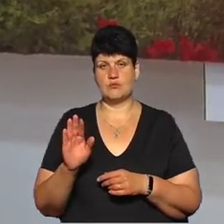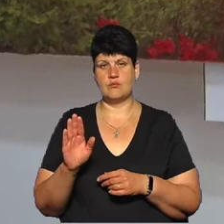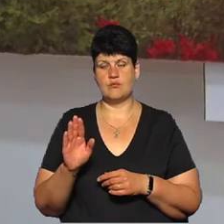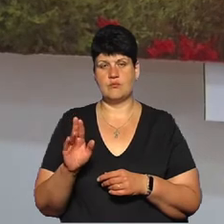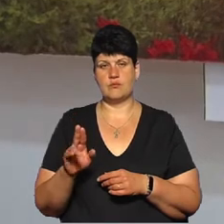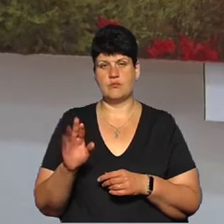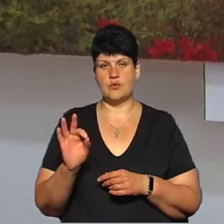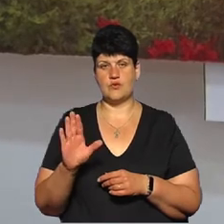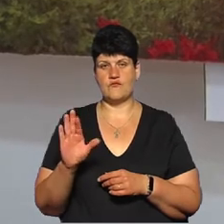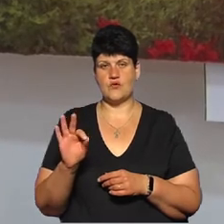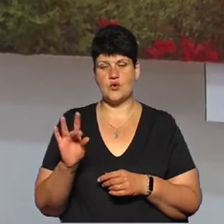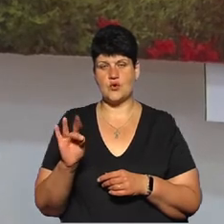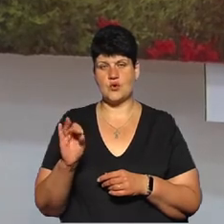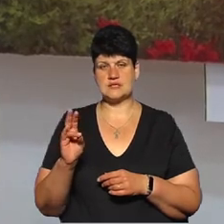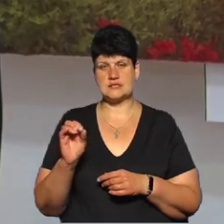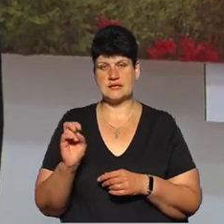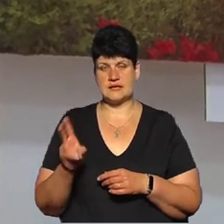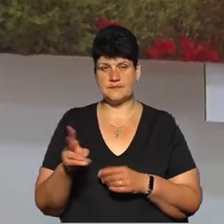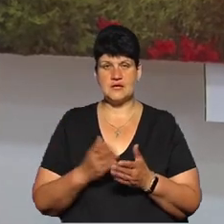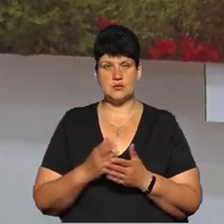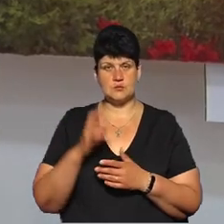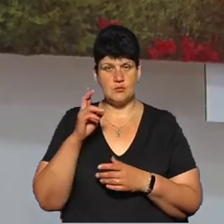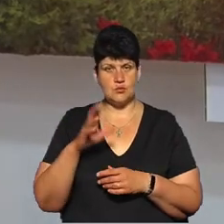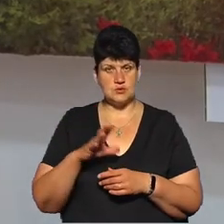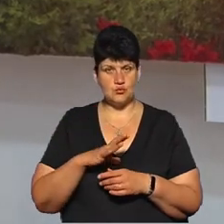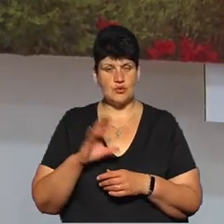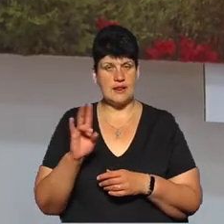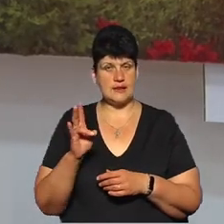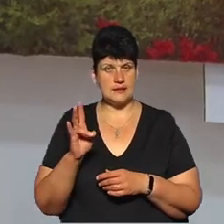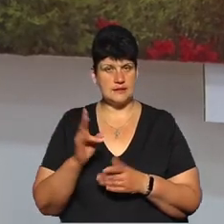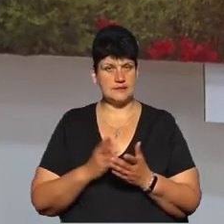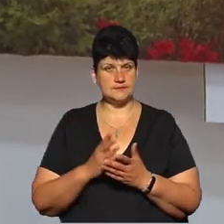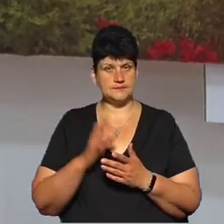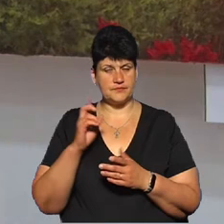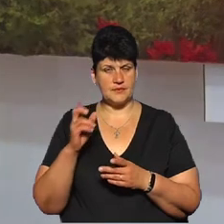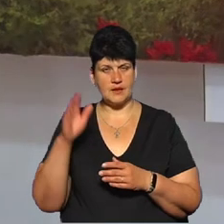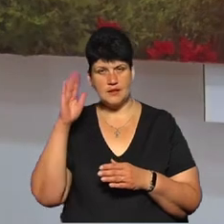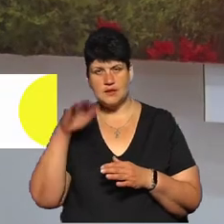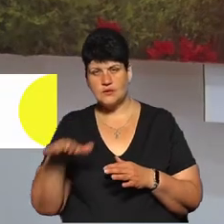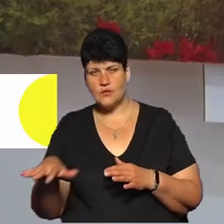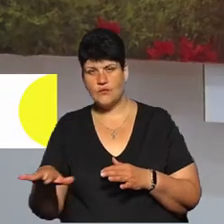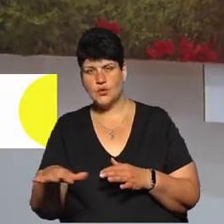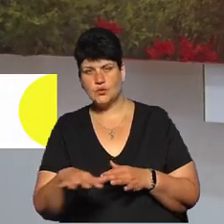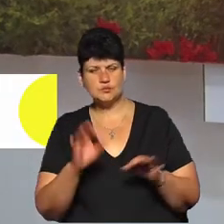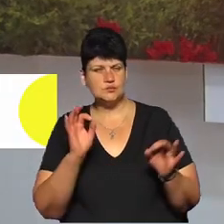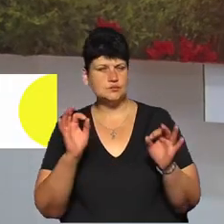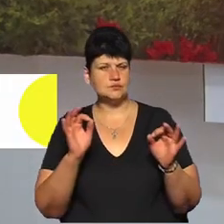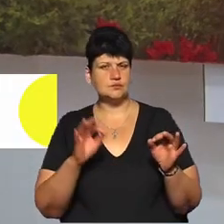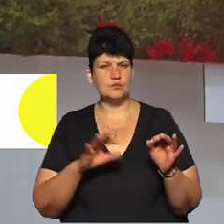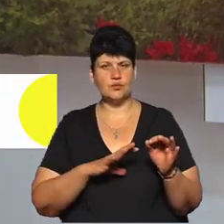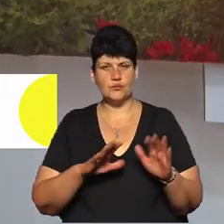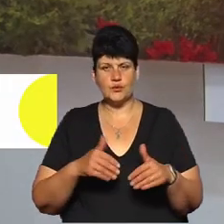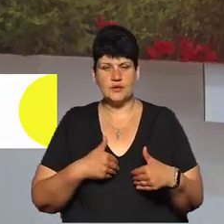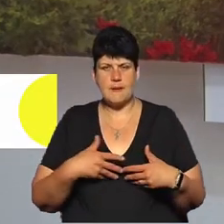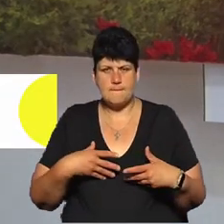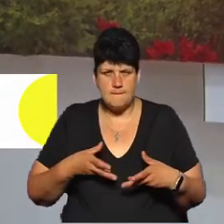якраз була служба Божа, неділя, і правилося, і над водою дуже гарно звук шов. Хотілося просто передати той